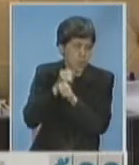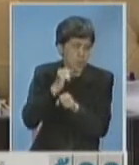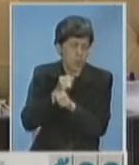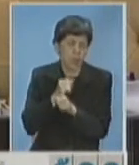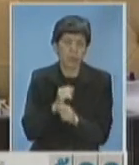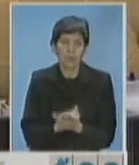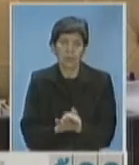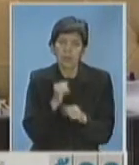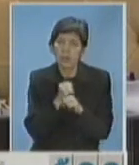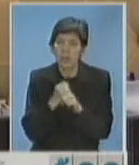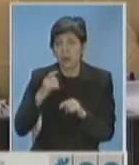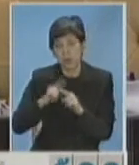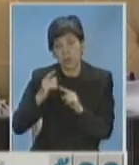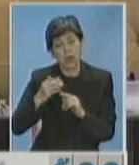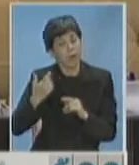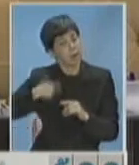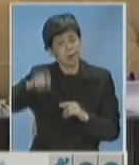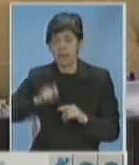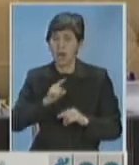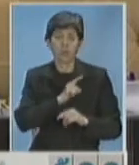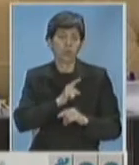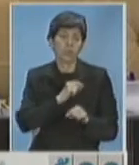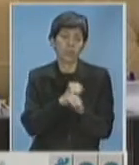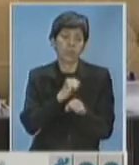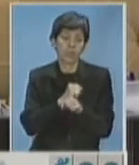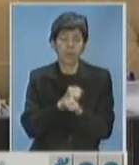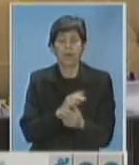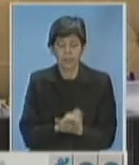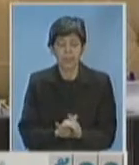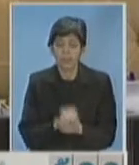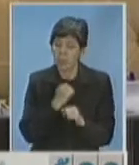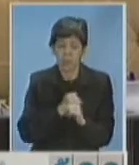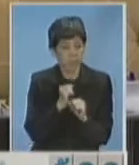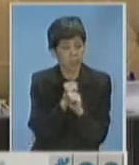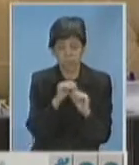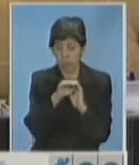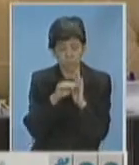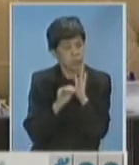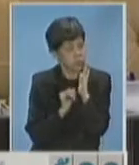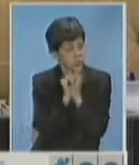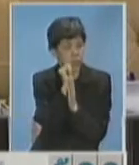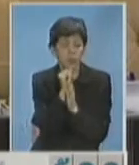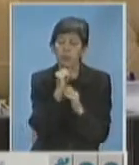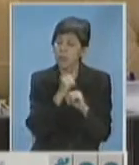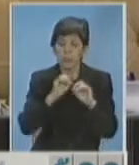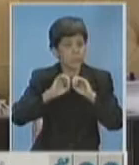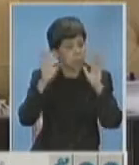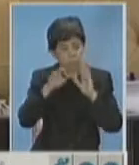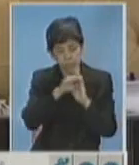าลในขั้นของความยุติธรรมที่จะให้เกิดความถูกต้องมันเป็นมีขั้นตอนของมันชัดเจ